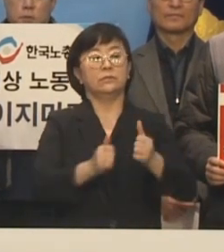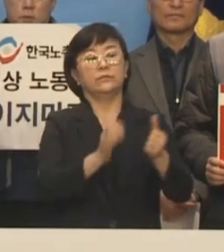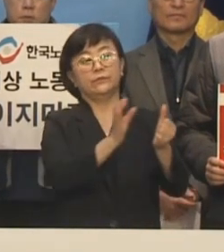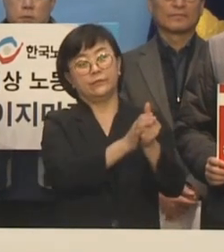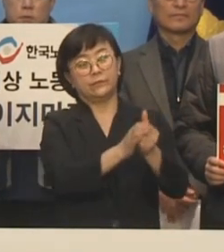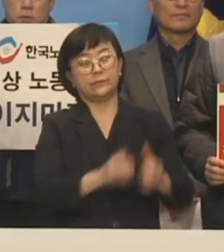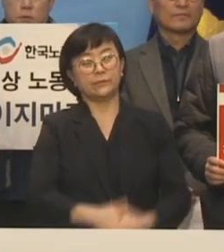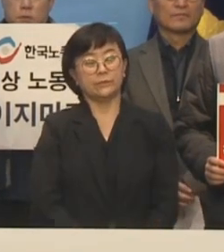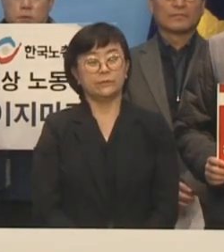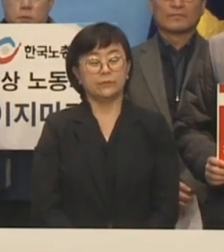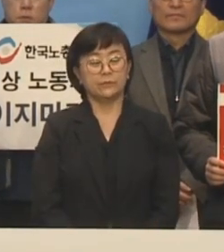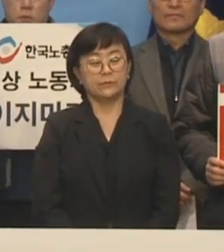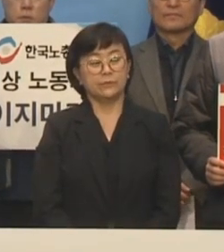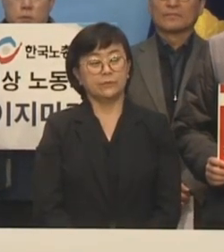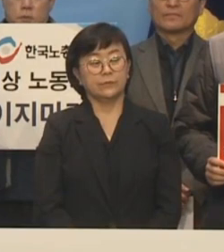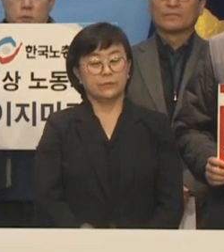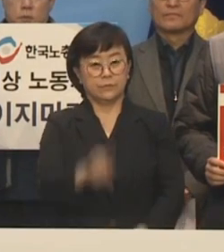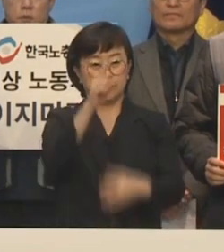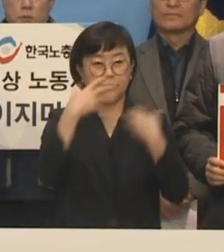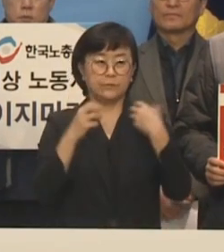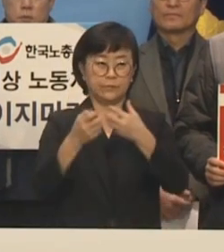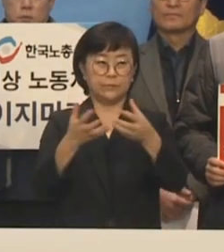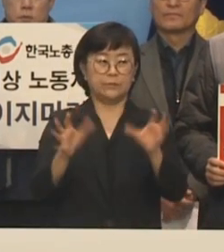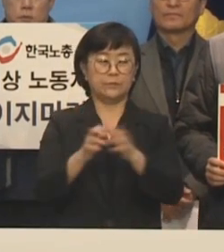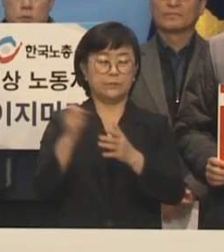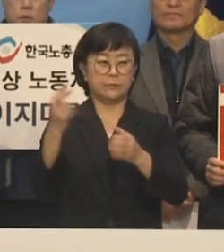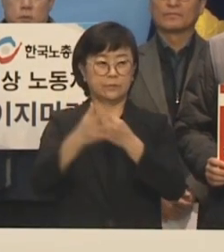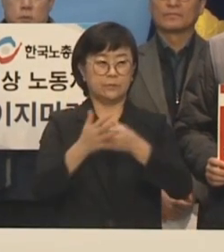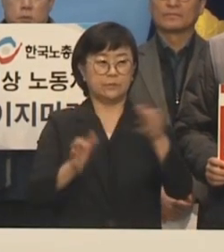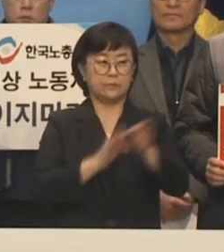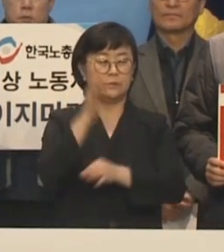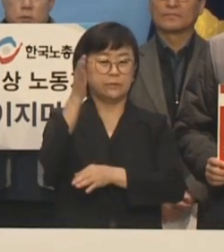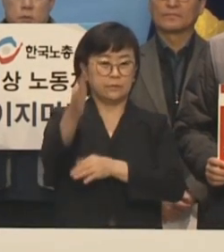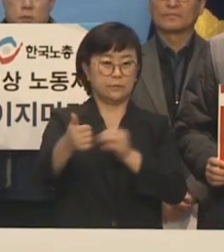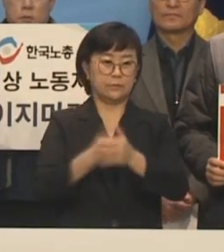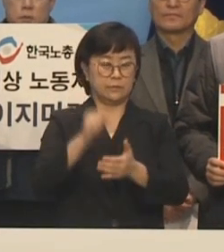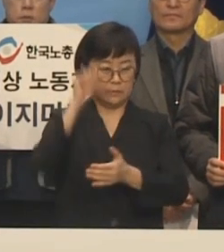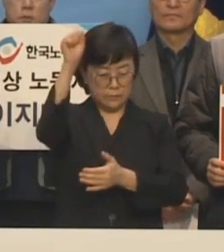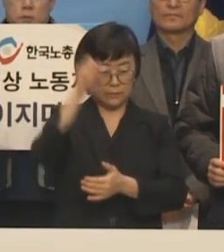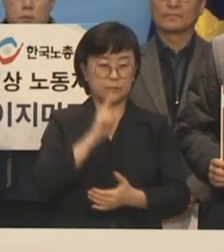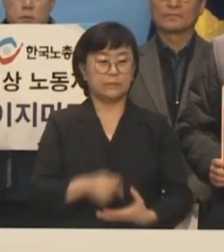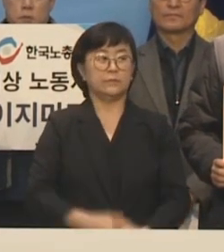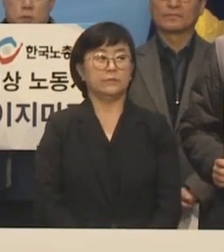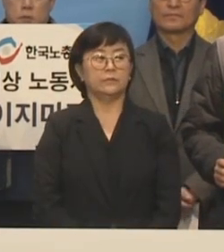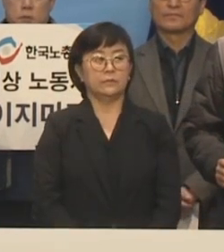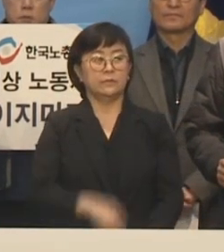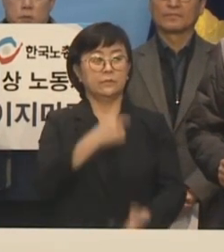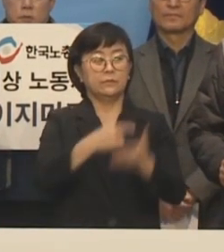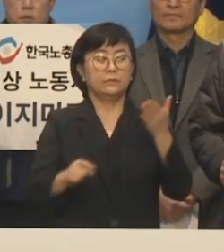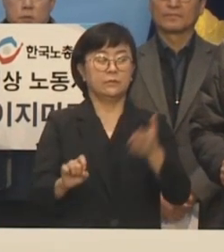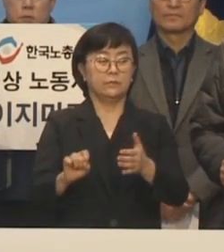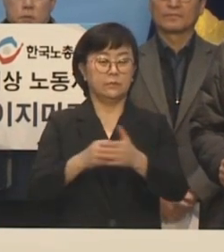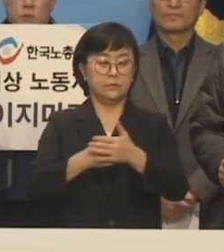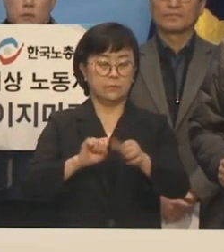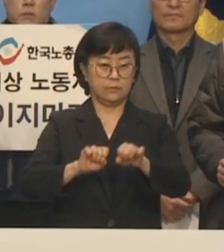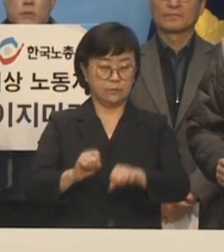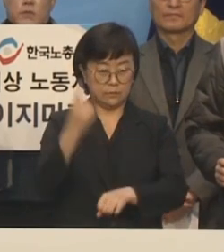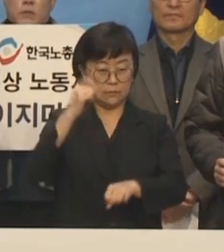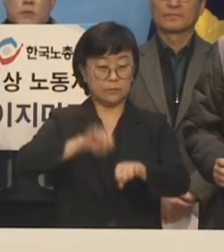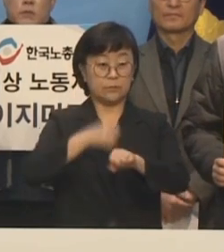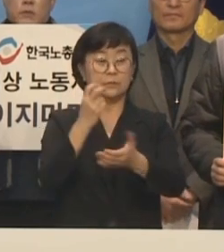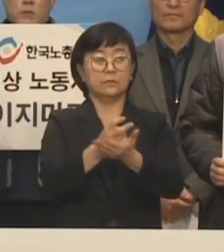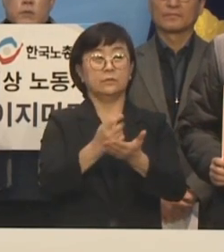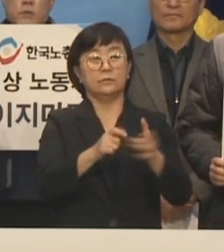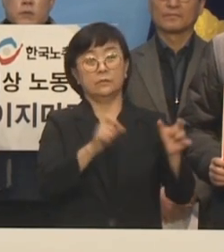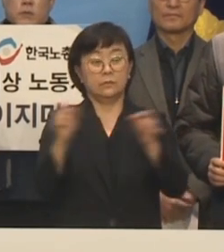역할입니다. 정부와 여당 그리고 경영계를 규탄합니다. 중대재해처벌법의 적용을